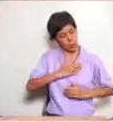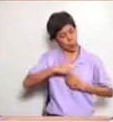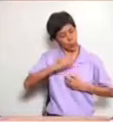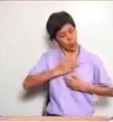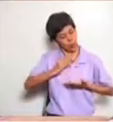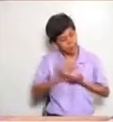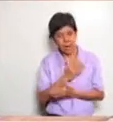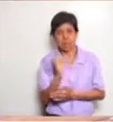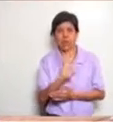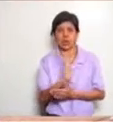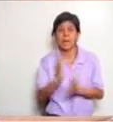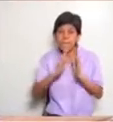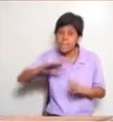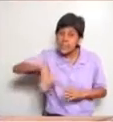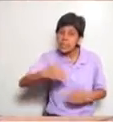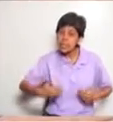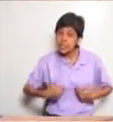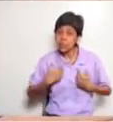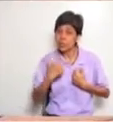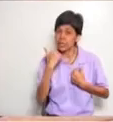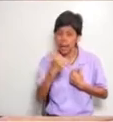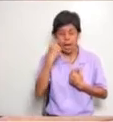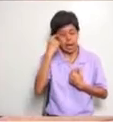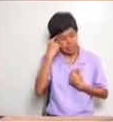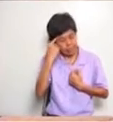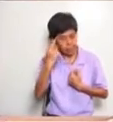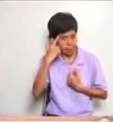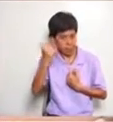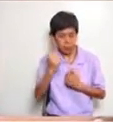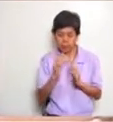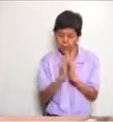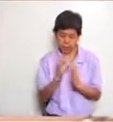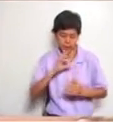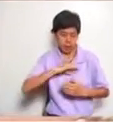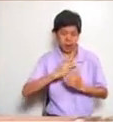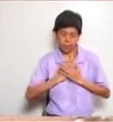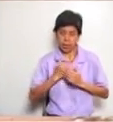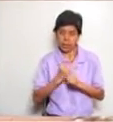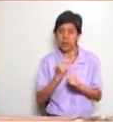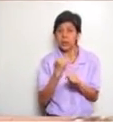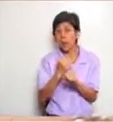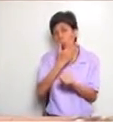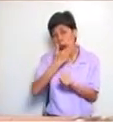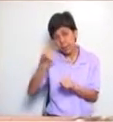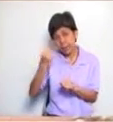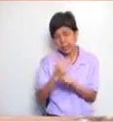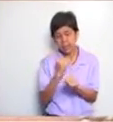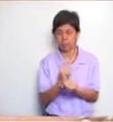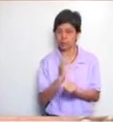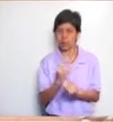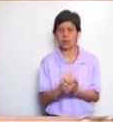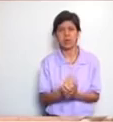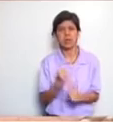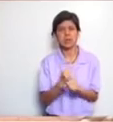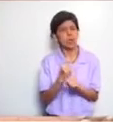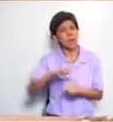ตกลงมนุยสามารถกำไรชิดได้ด้วยสติปัญญาสัทธากุสลกรมและการเดินสายกลาง